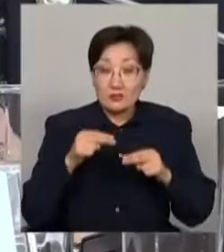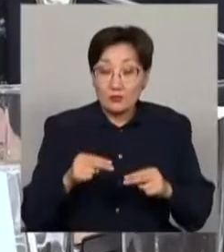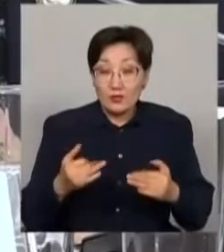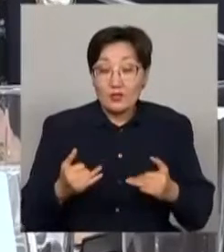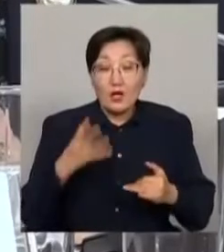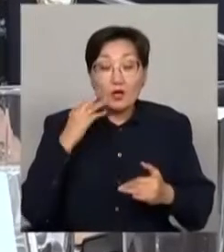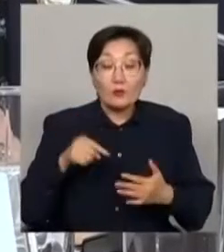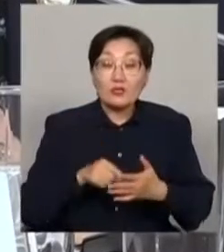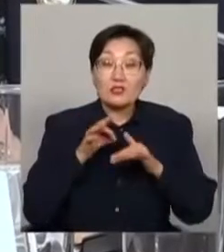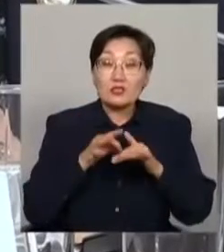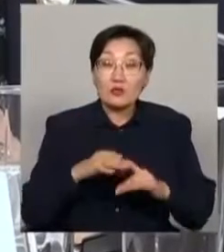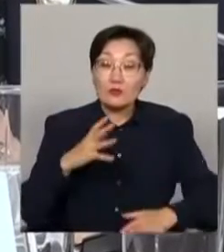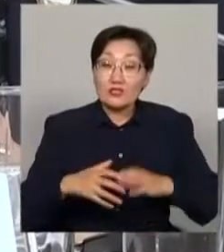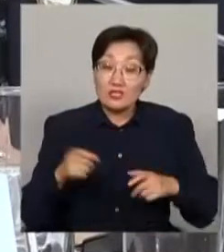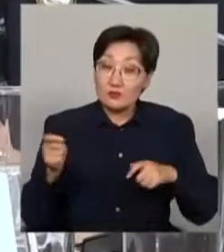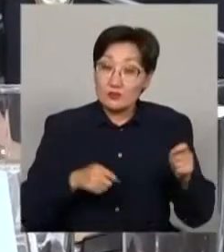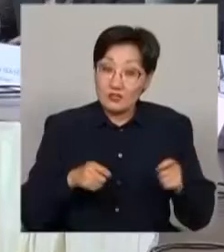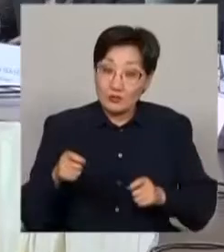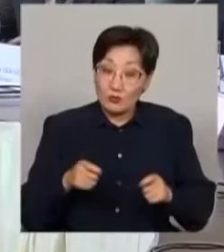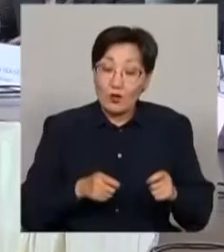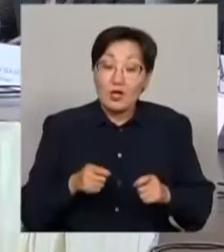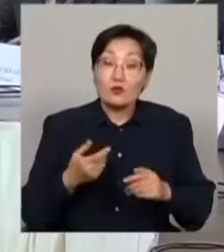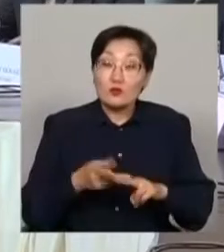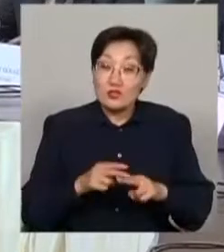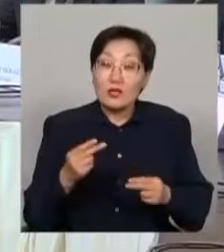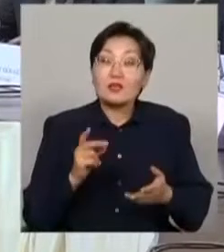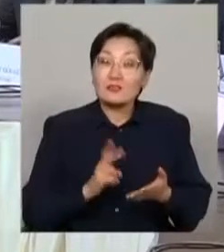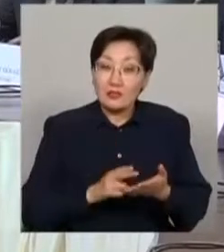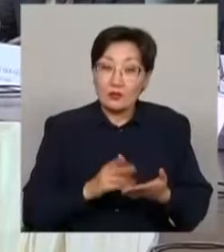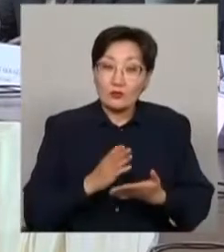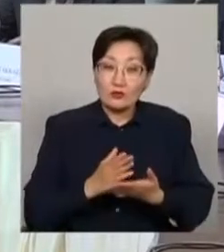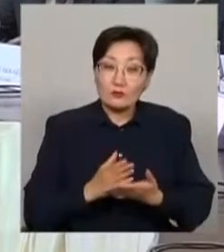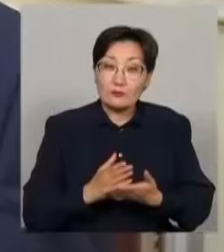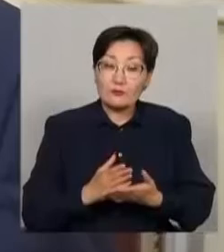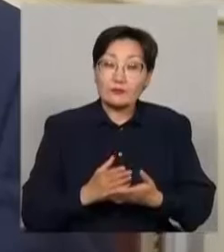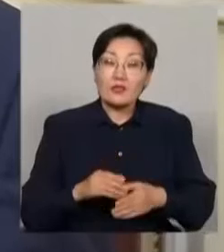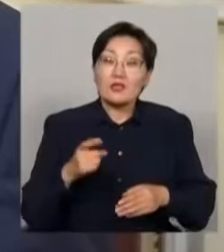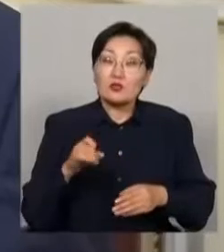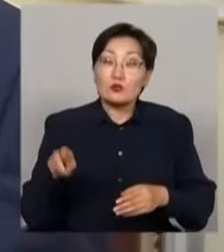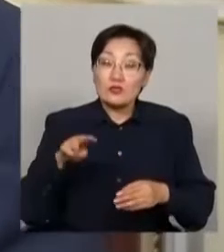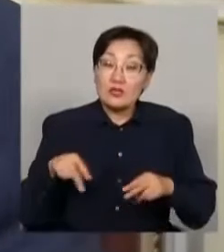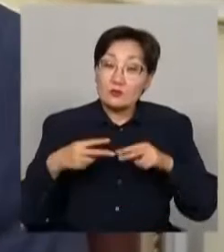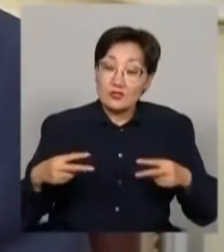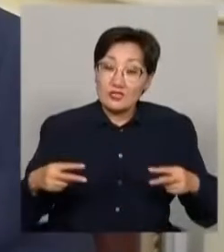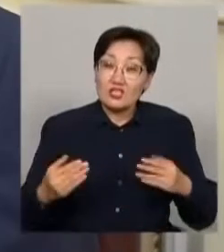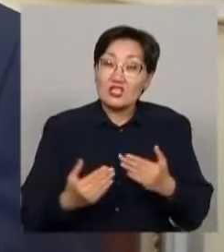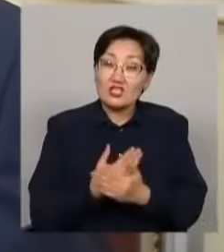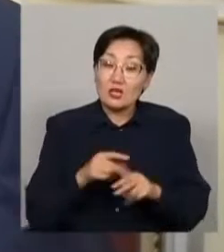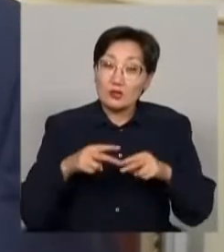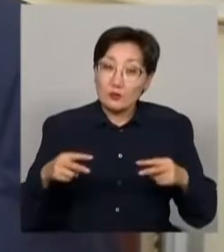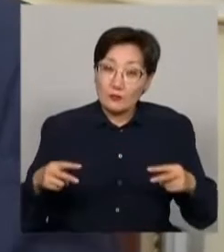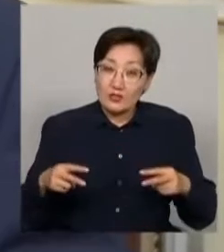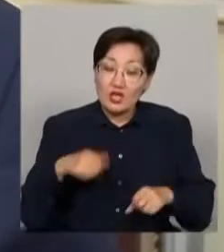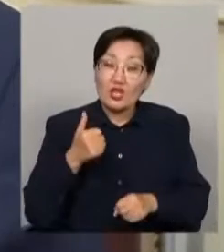Бүгінгі Алматыда өткен халықаралық ғылыми іс-шара соның айқын дәлелі. Көркем әдебиеттің негізін, жаңа әдебиеттің негізін